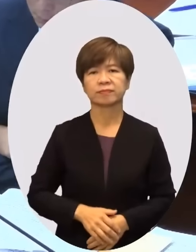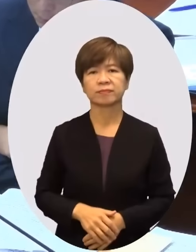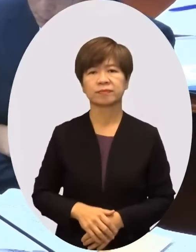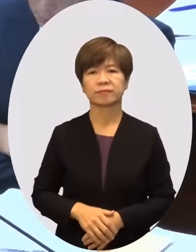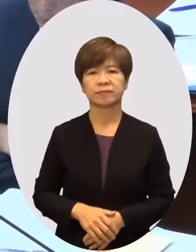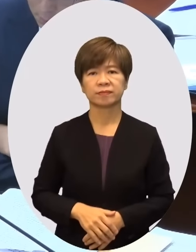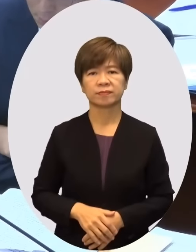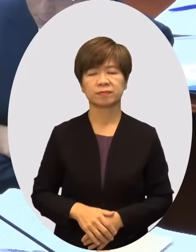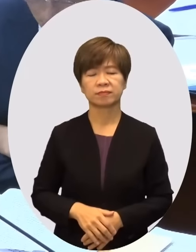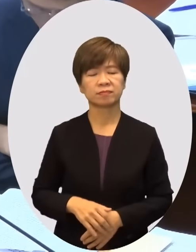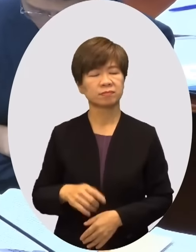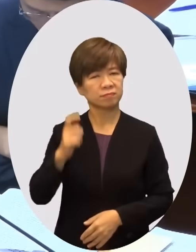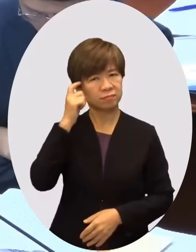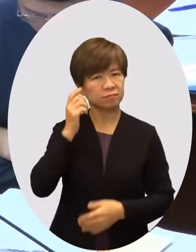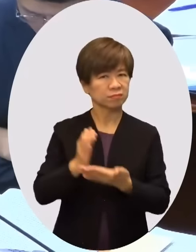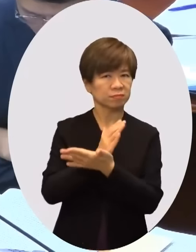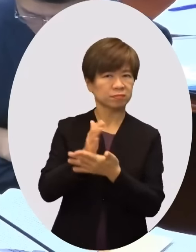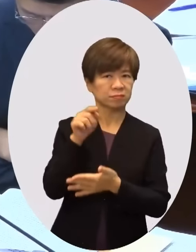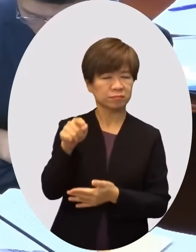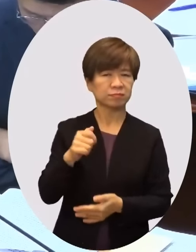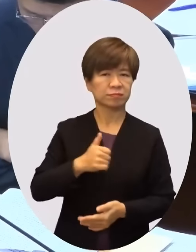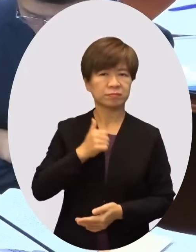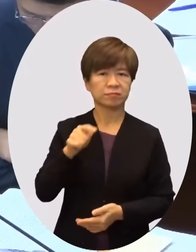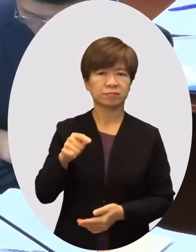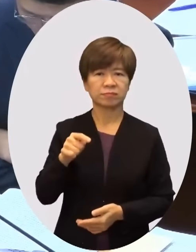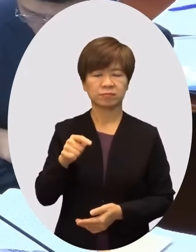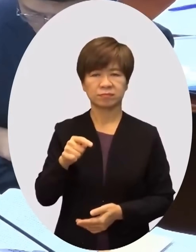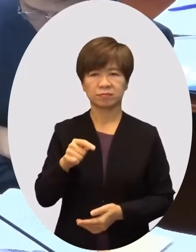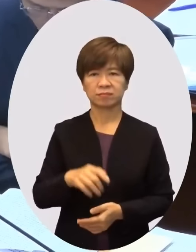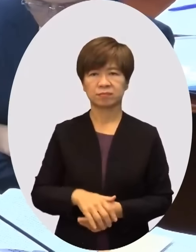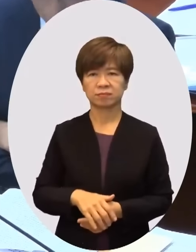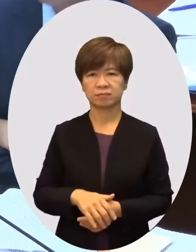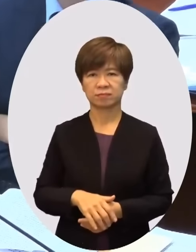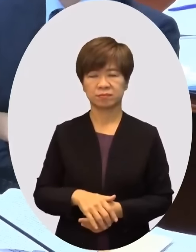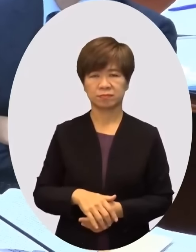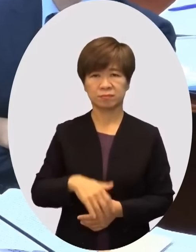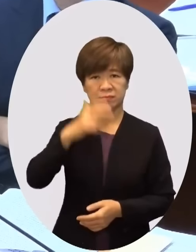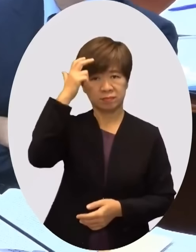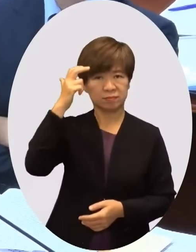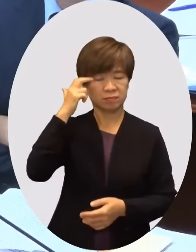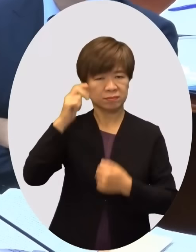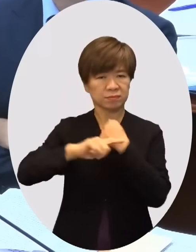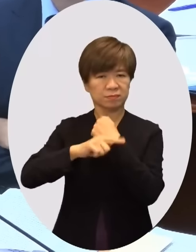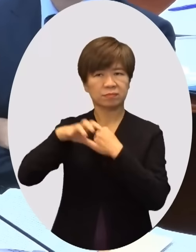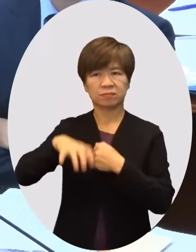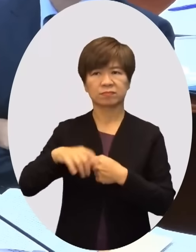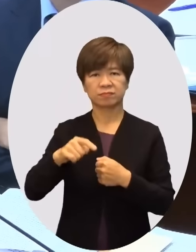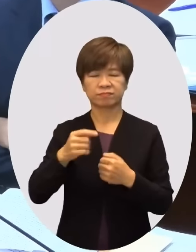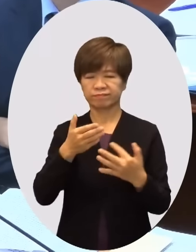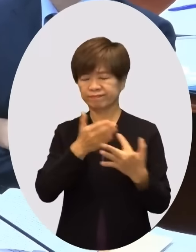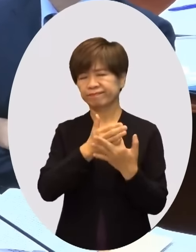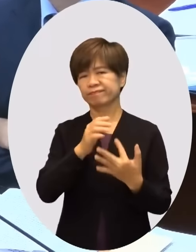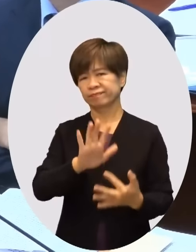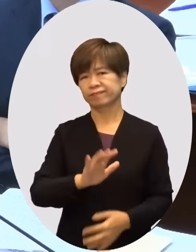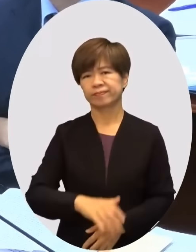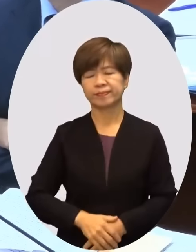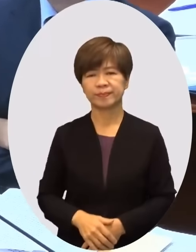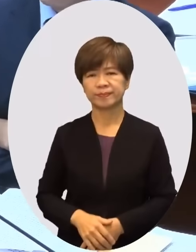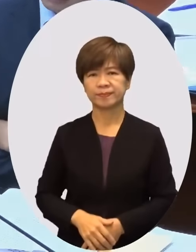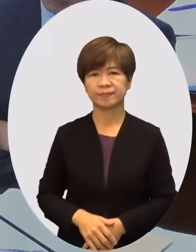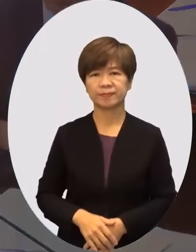说这个才是真正的是侵害这个宪法的机关的忠诚。 不好意思，我追问一下，我